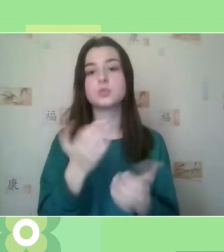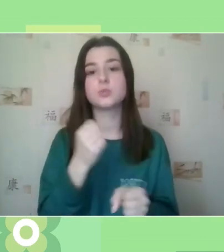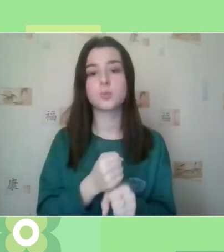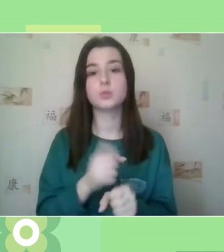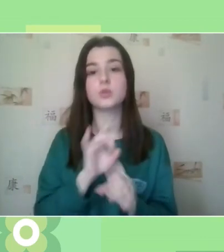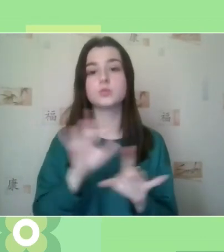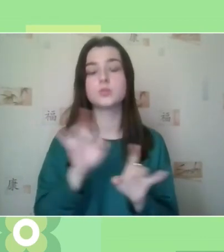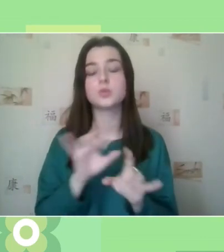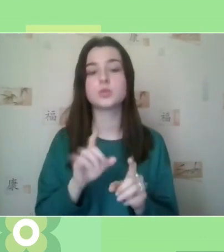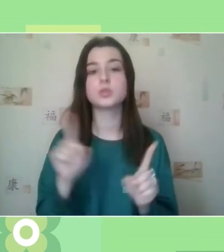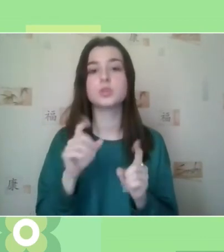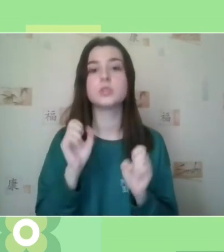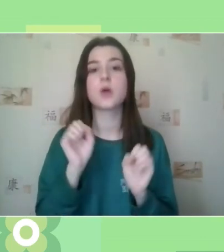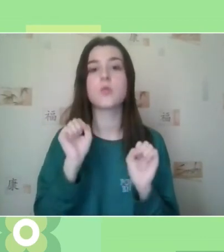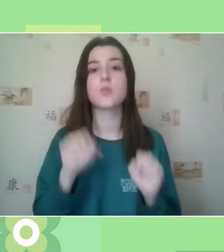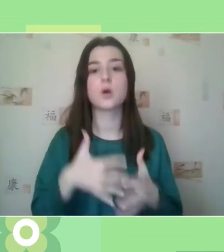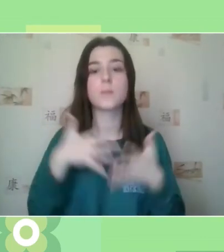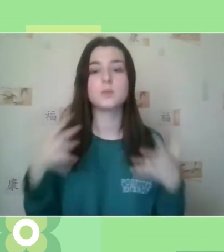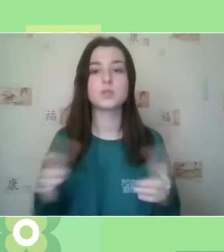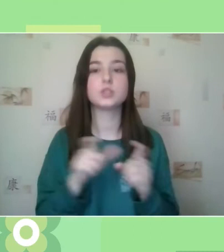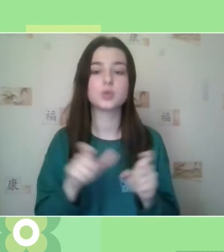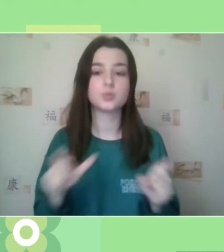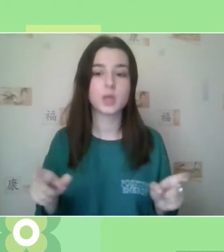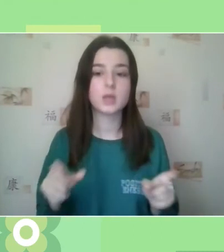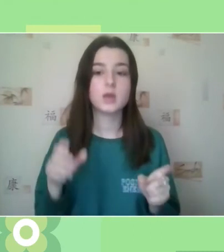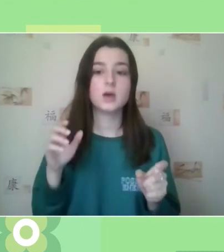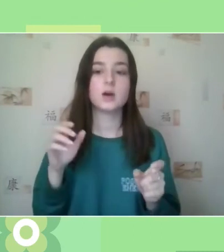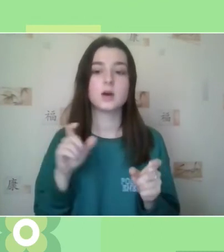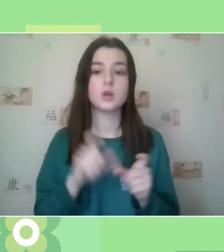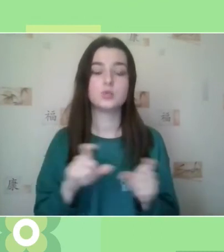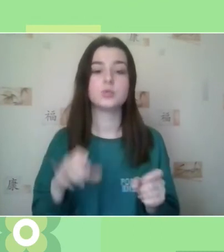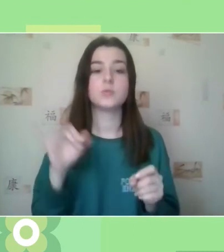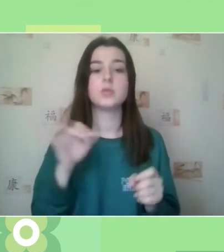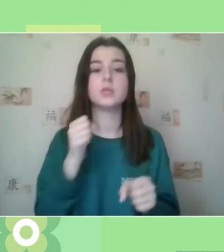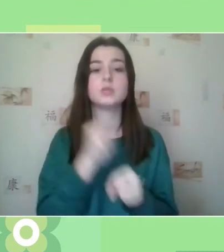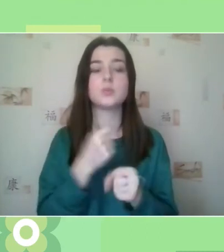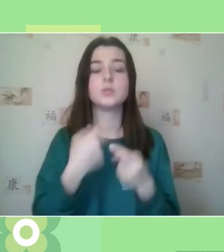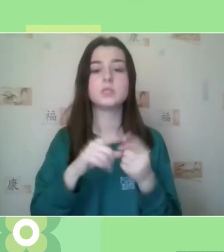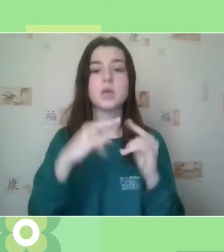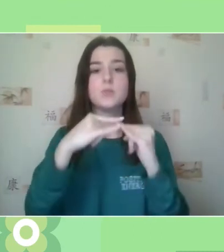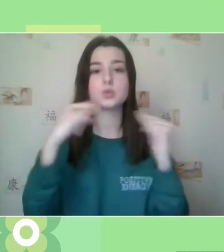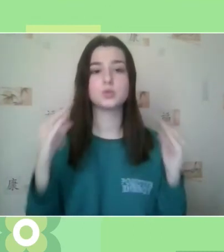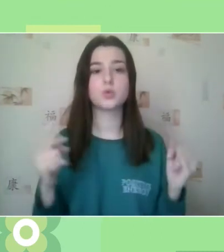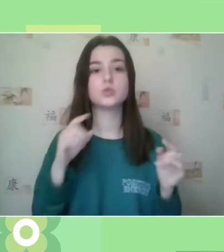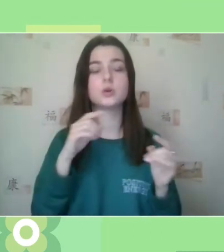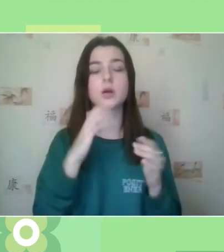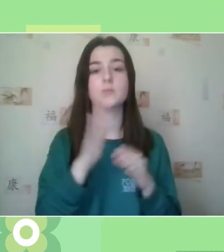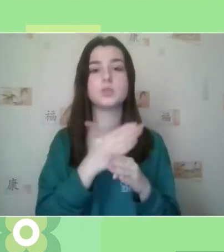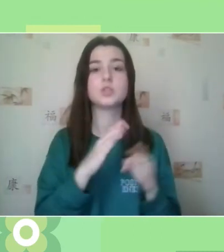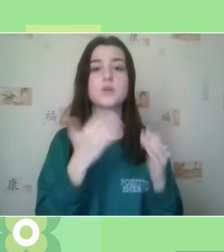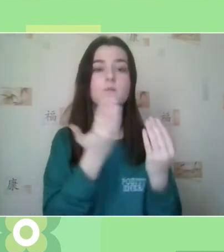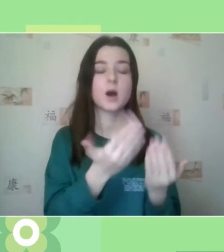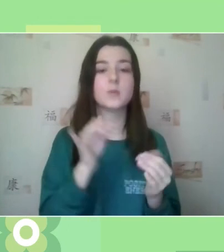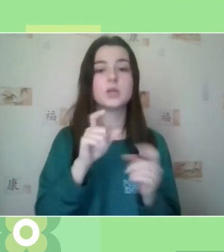більшій кількості людей, який ресурс вам потрібен. Встановіть оцей місточок між вами і тим ресурсом, який є, щоб люди про